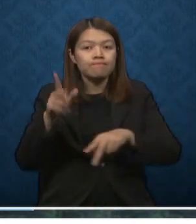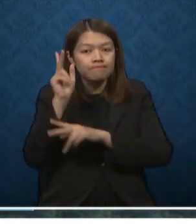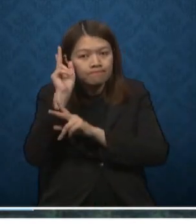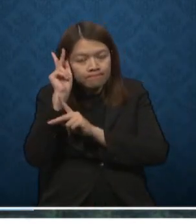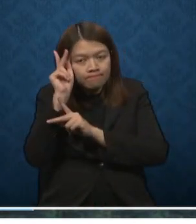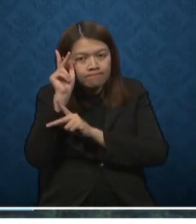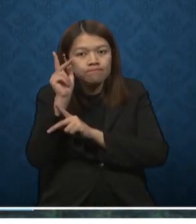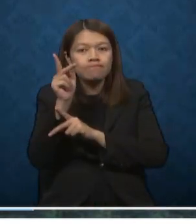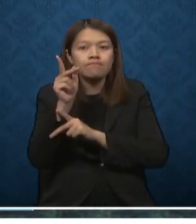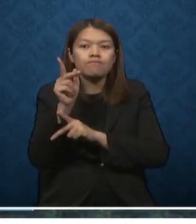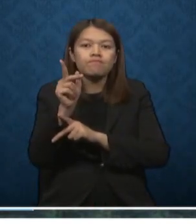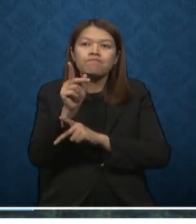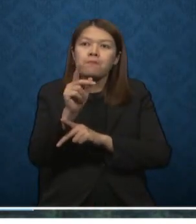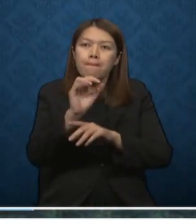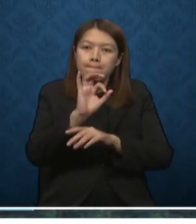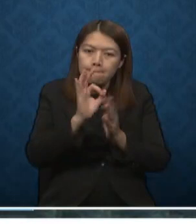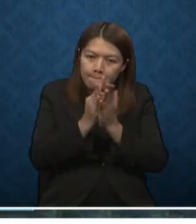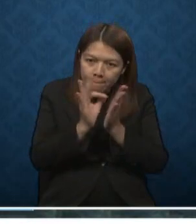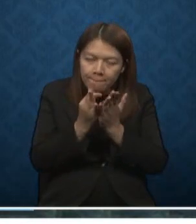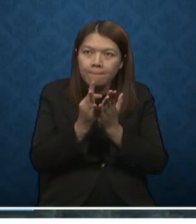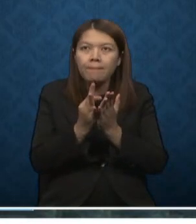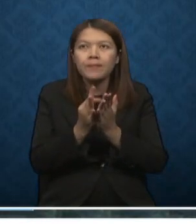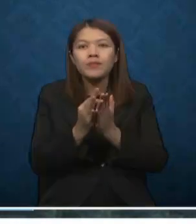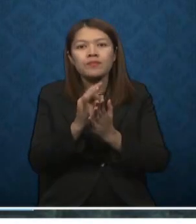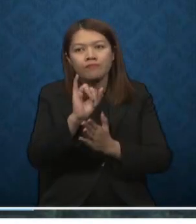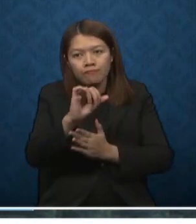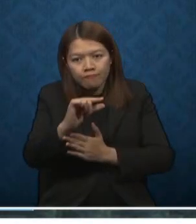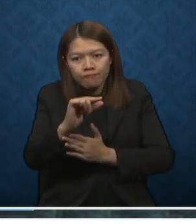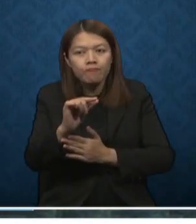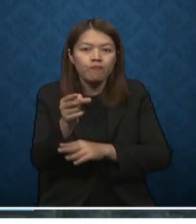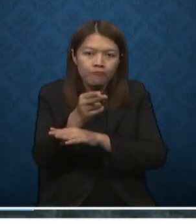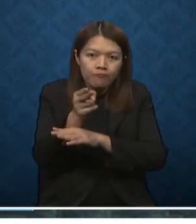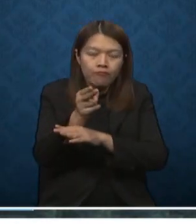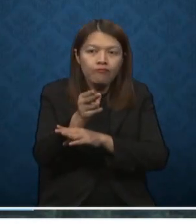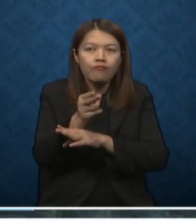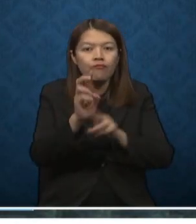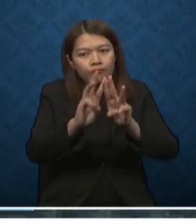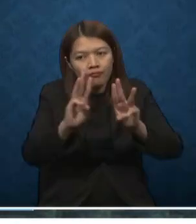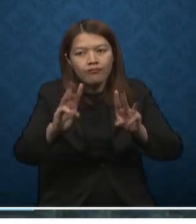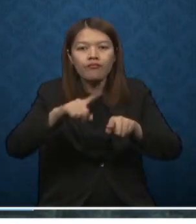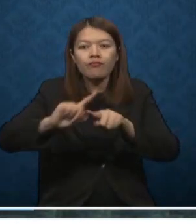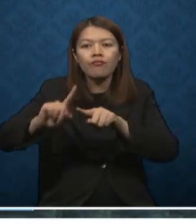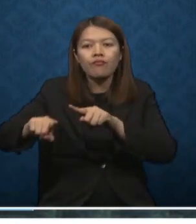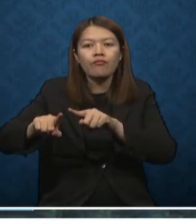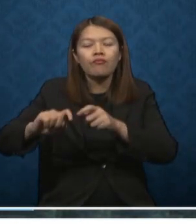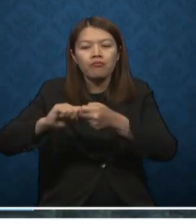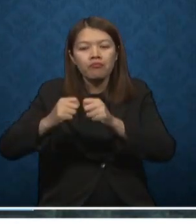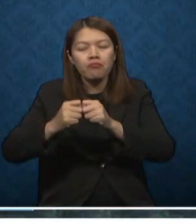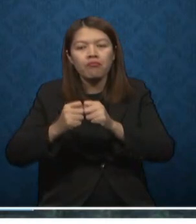การในการที่จะทำให้ลดปัญหาทางด้านอาชญากรรมท